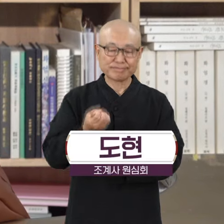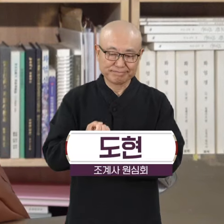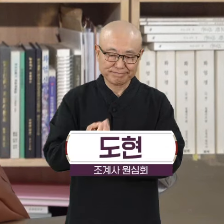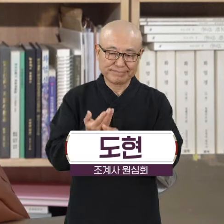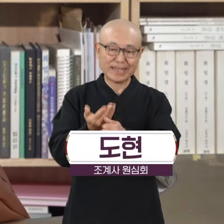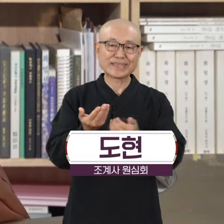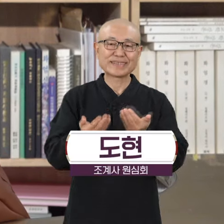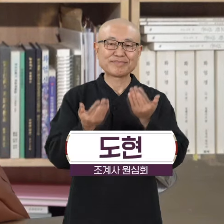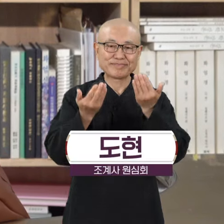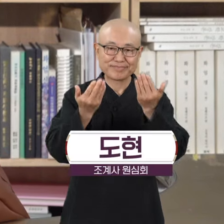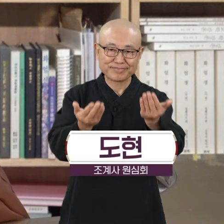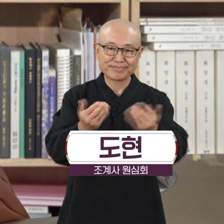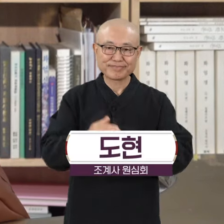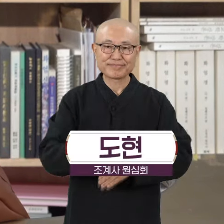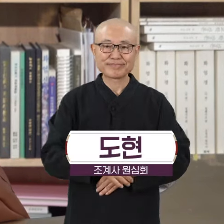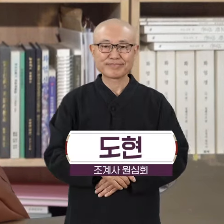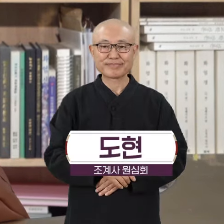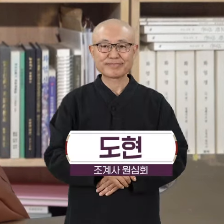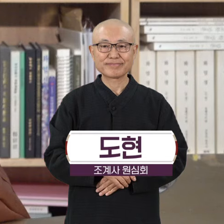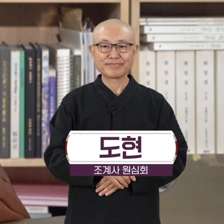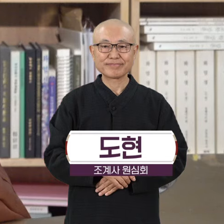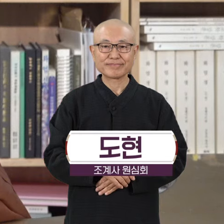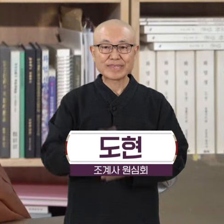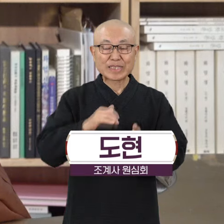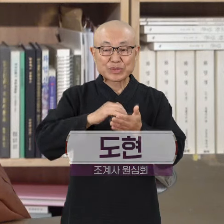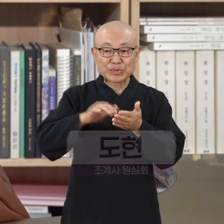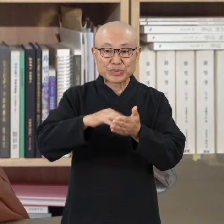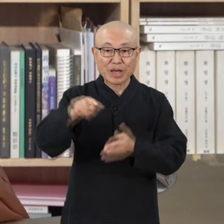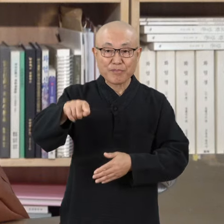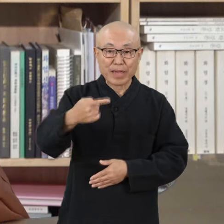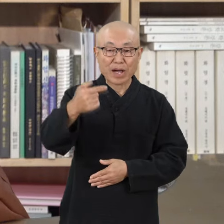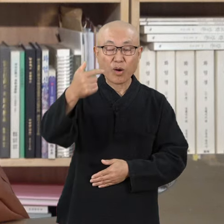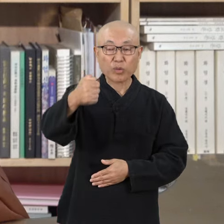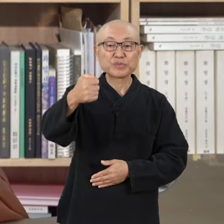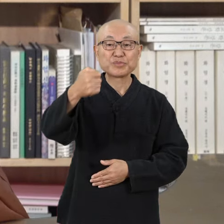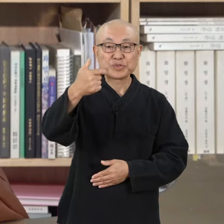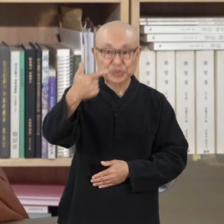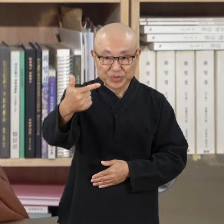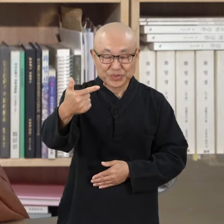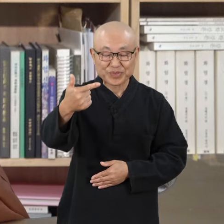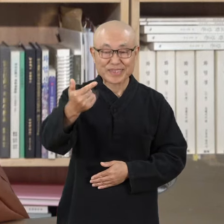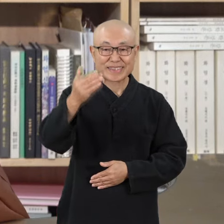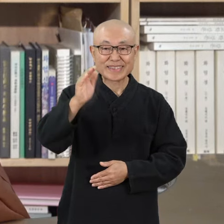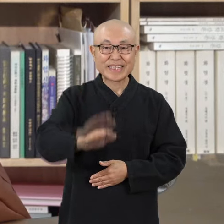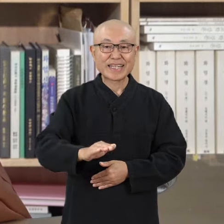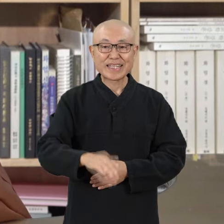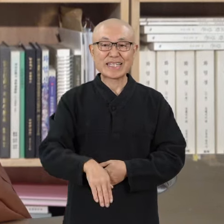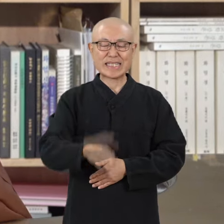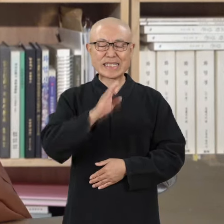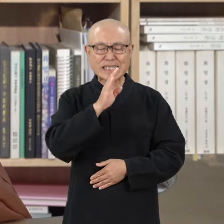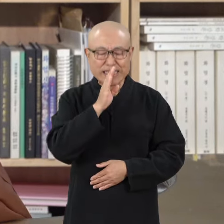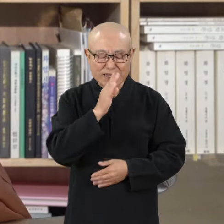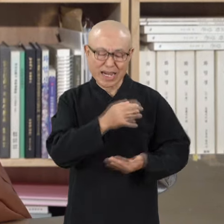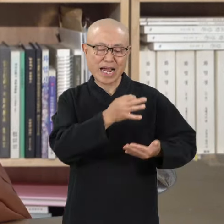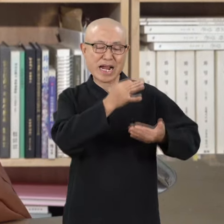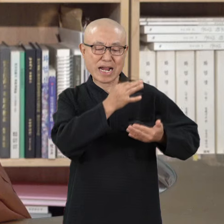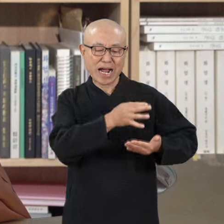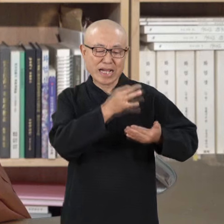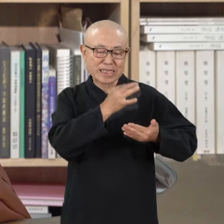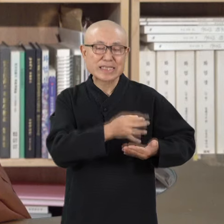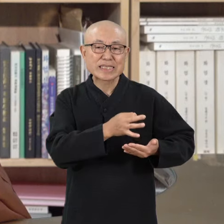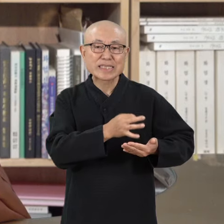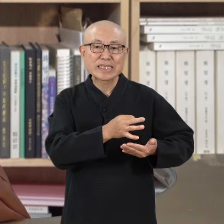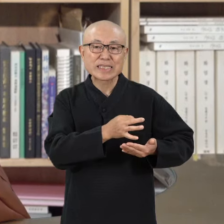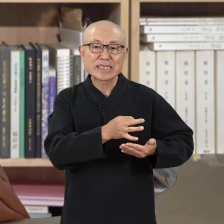법구경 156번 개성인데요 진정으로 가치 있는 재산이